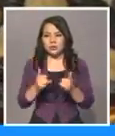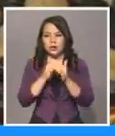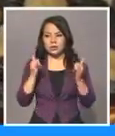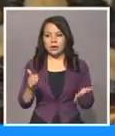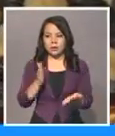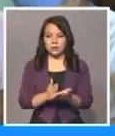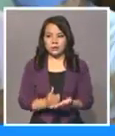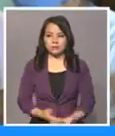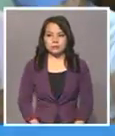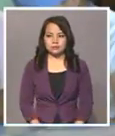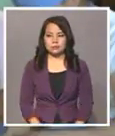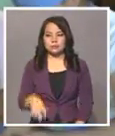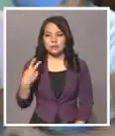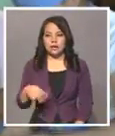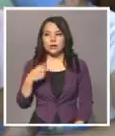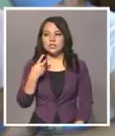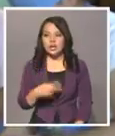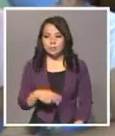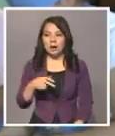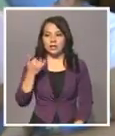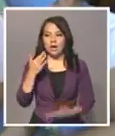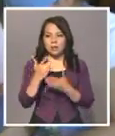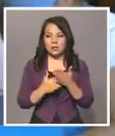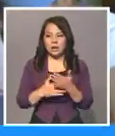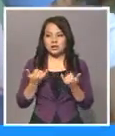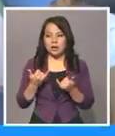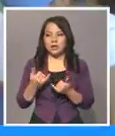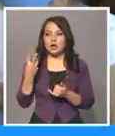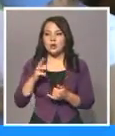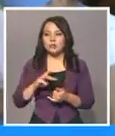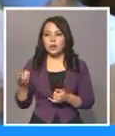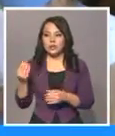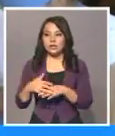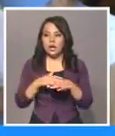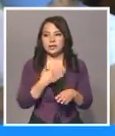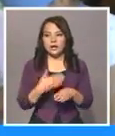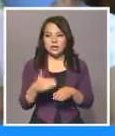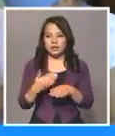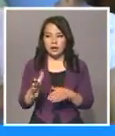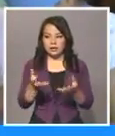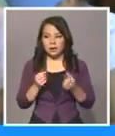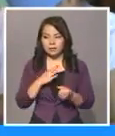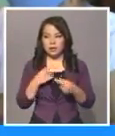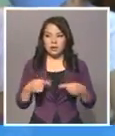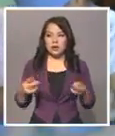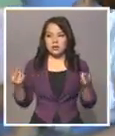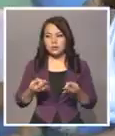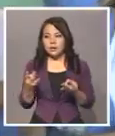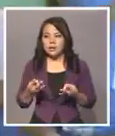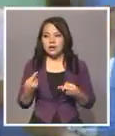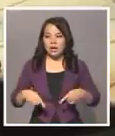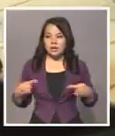отыр. 2020 бағдарламасы бойынша 3 миллион кредит алып едік. Өзімізге керекті ғана